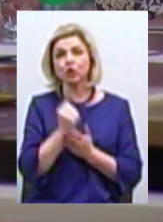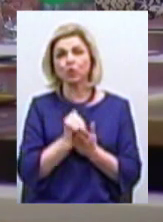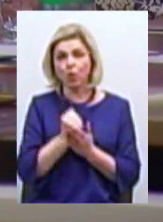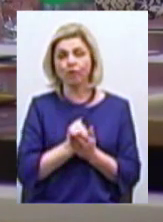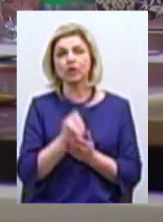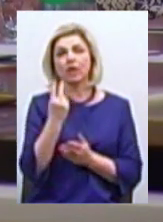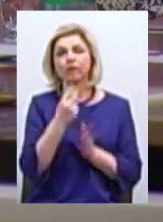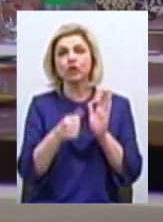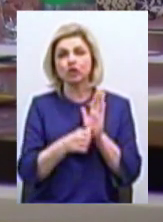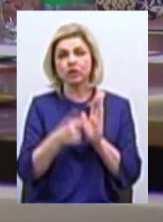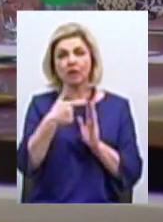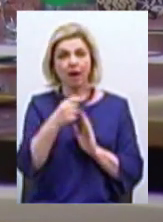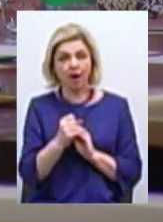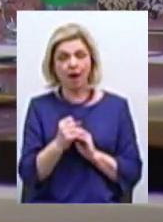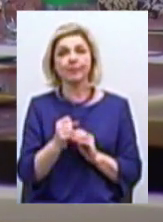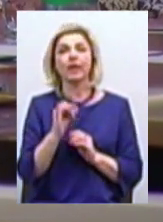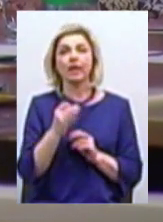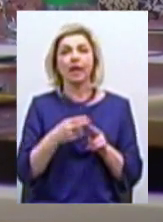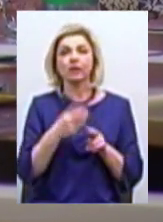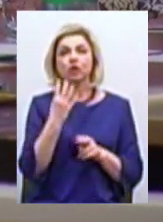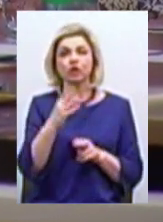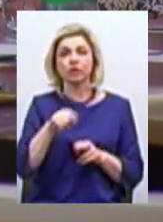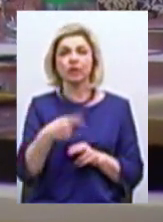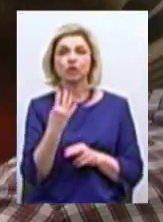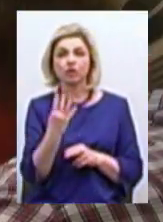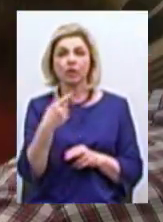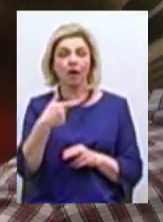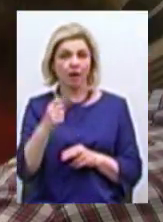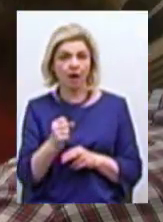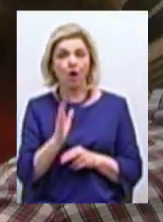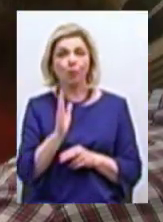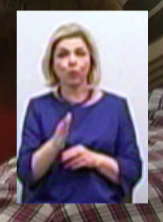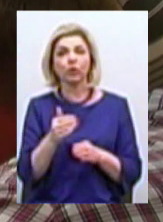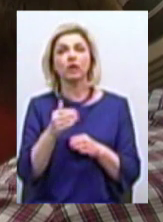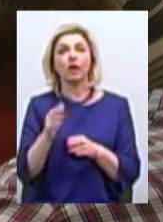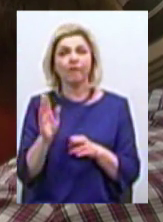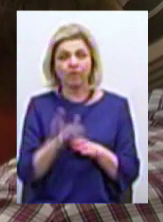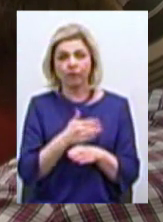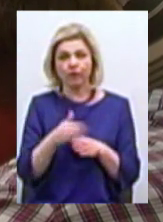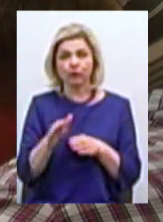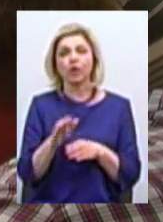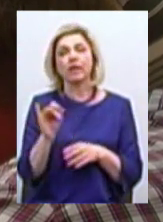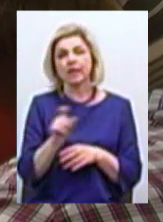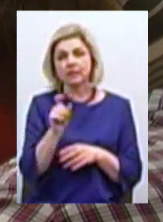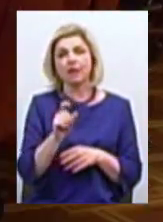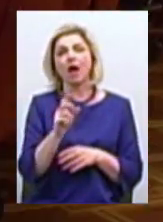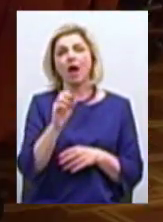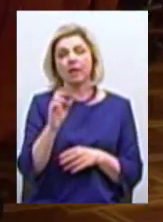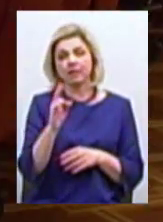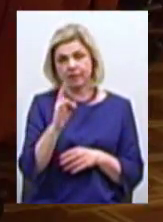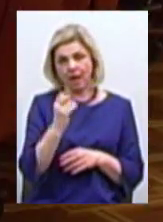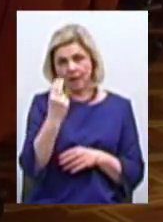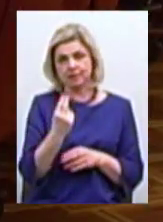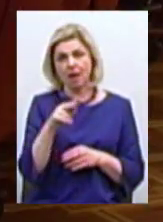26,5 гектарів. З них лише 4,4 гектара будуть вилучені з Національного природного парку «Бузький гард».